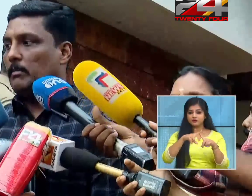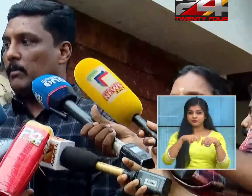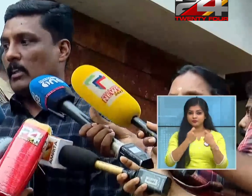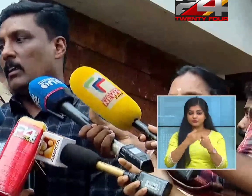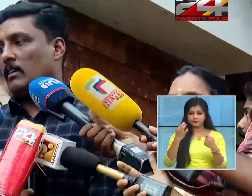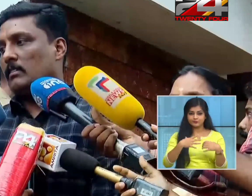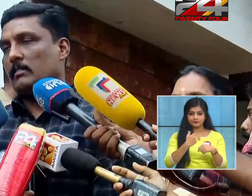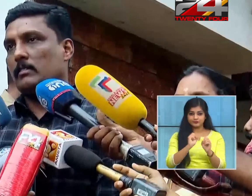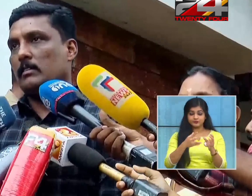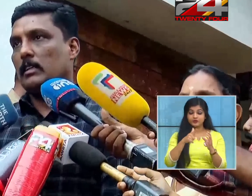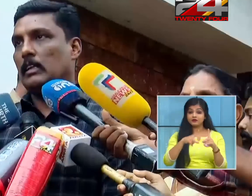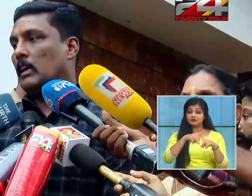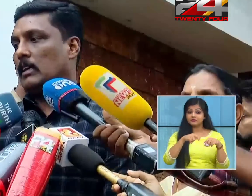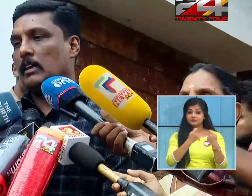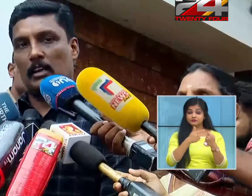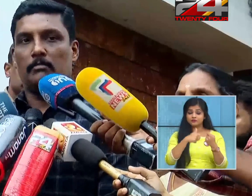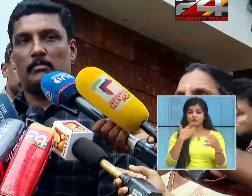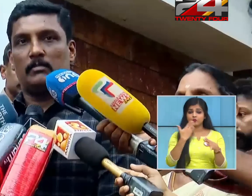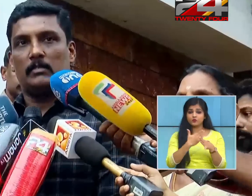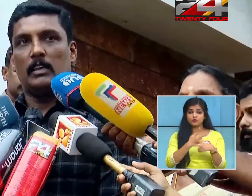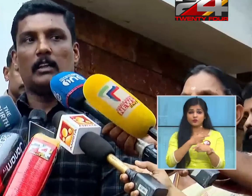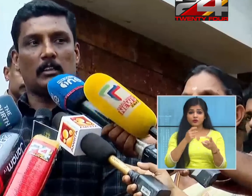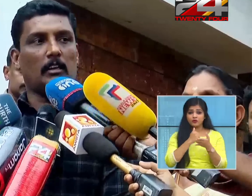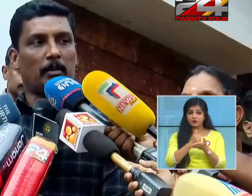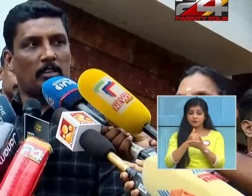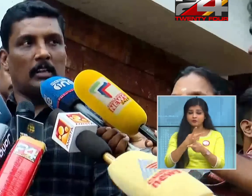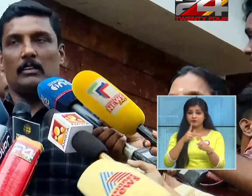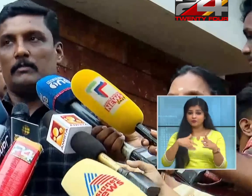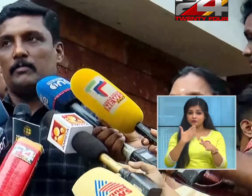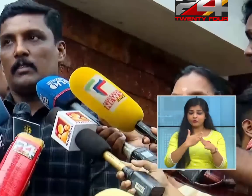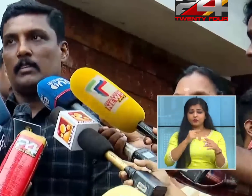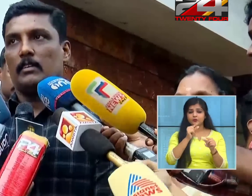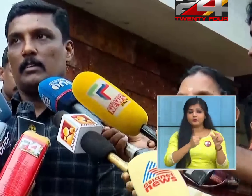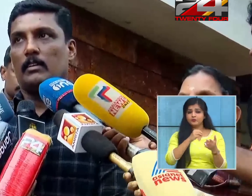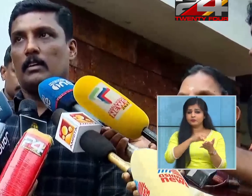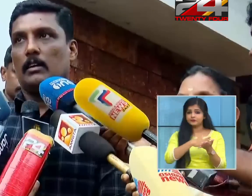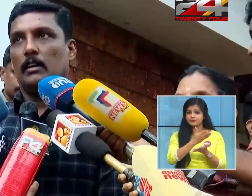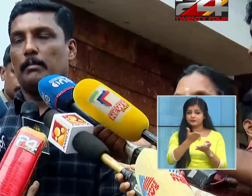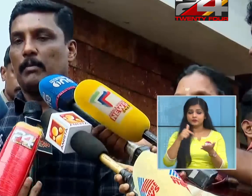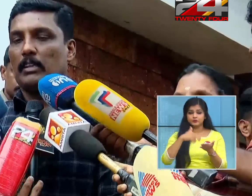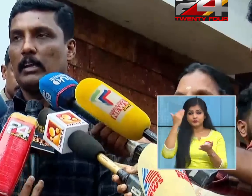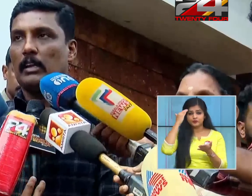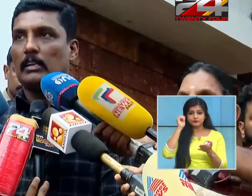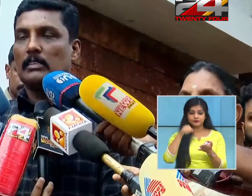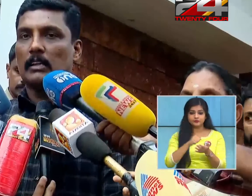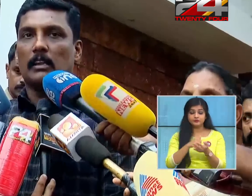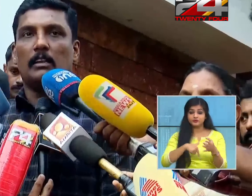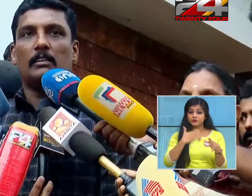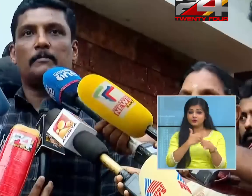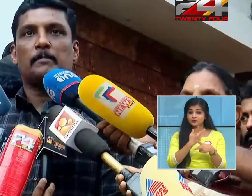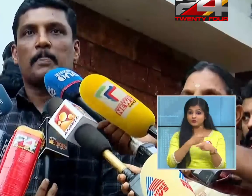ഒട്ടേറെ പ്രവർത്തനങ്ങളുണ്ട്. അതെൻ്റെ നാട്ടുകാർക്കറിയാം. ഞാൻ നടത്തിയിട്ടുള്ള പ്രവർത്തനങ്ങൾ, ആ പ്രവർത്തനങ്ങളുടെ